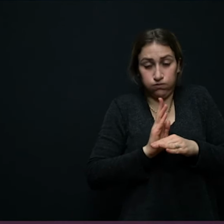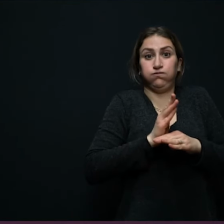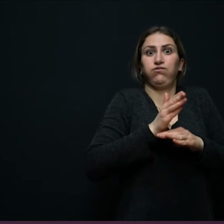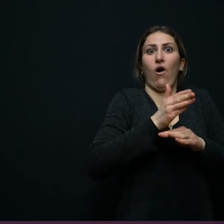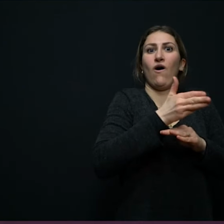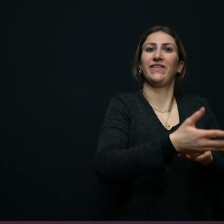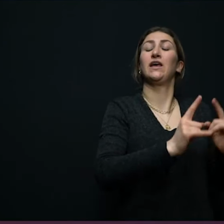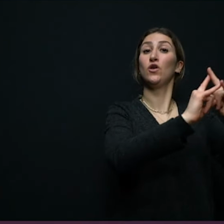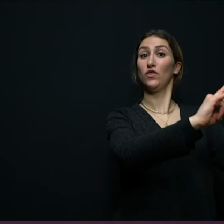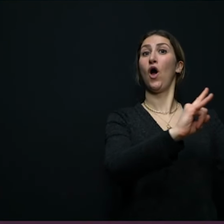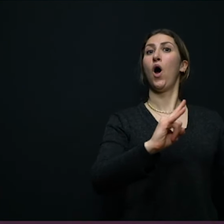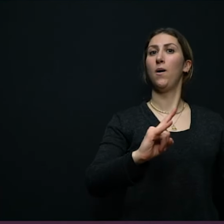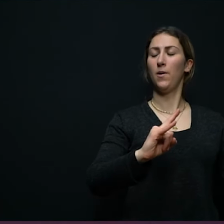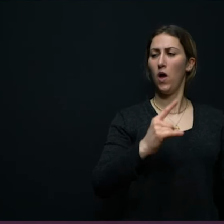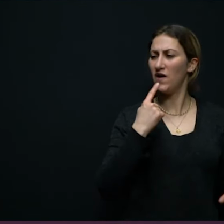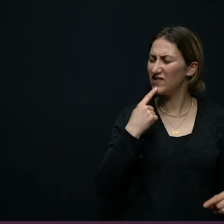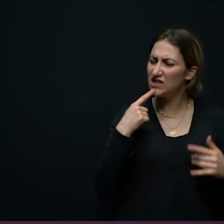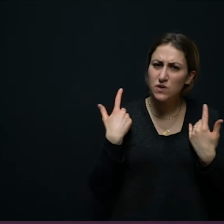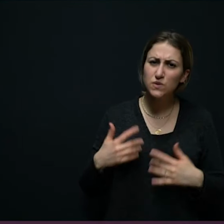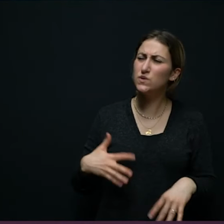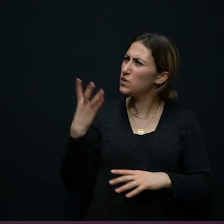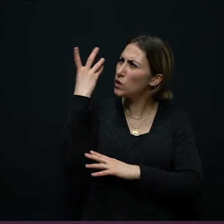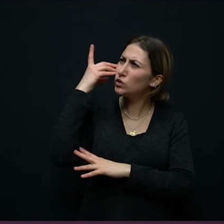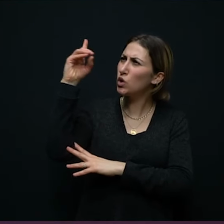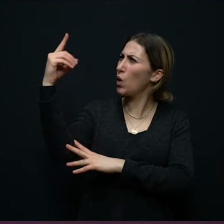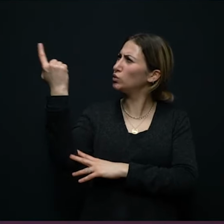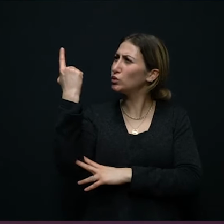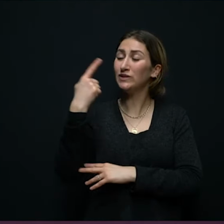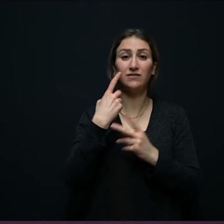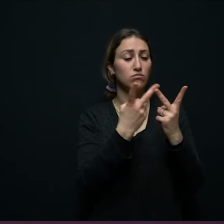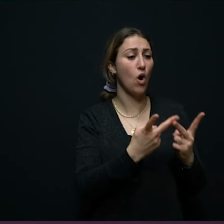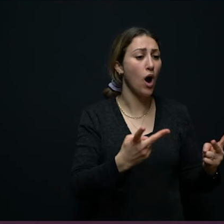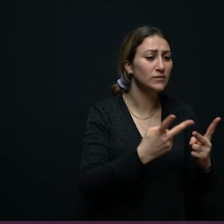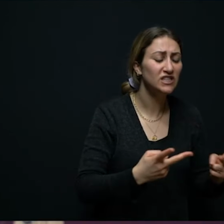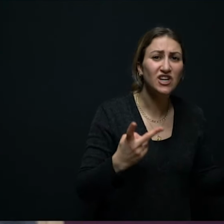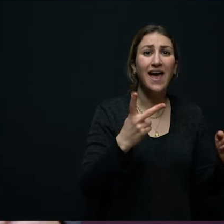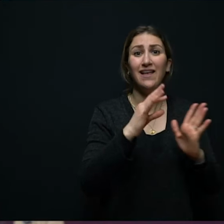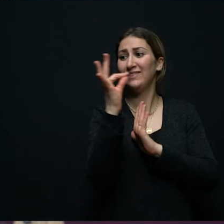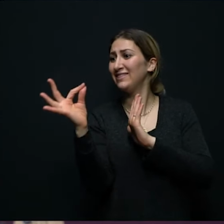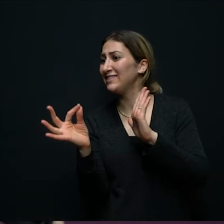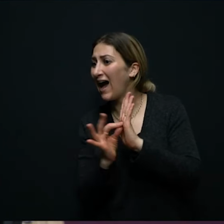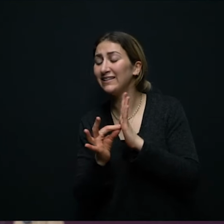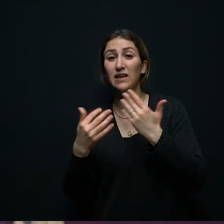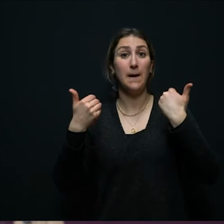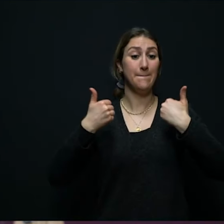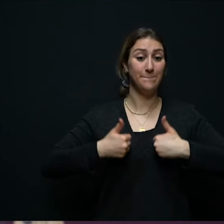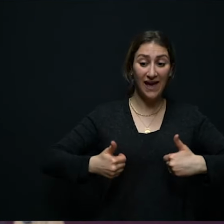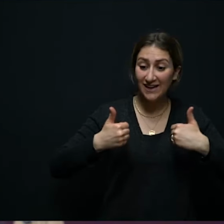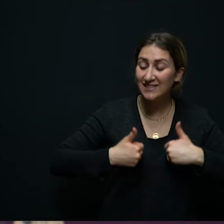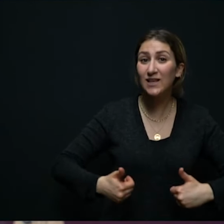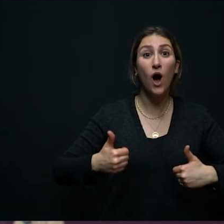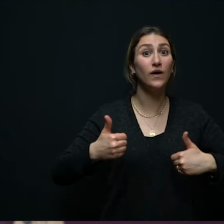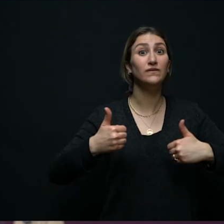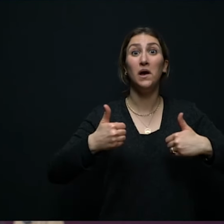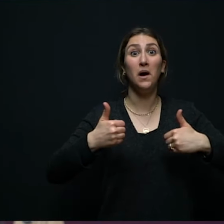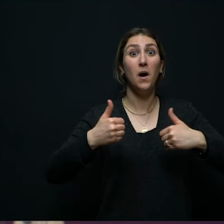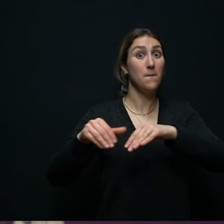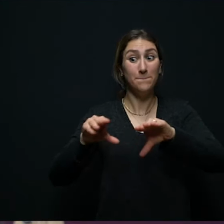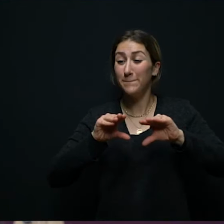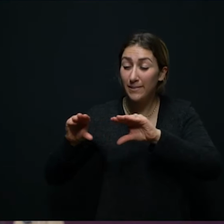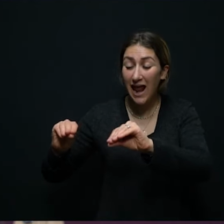personnes à part et une fois que dieu a permis quelque chose ou quelqu'un à